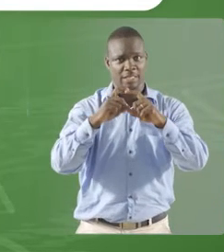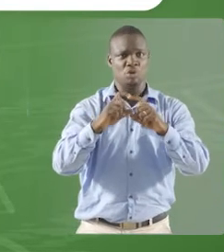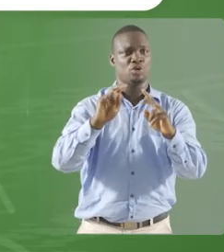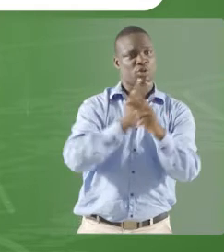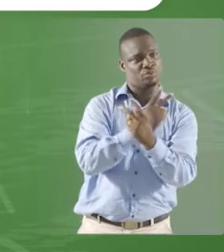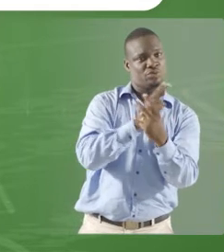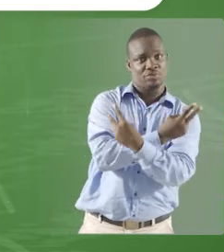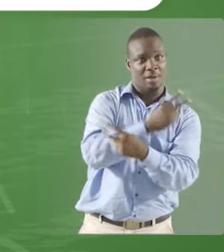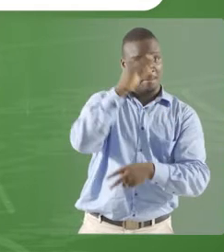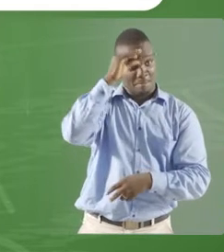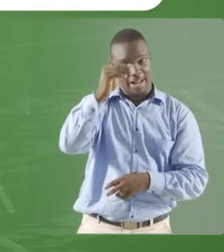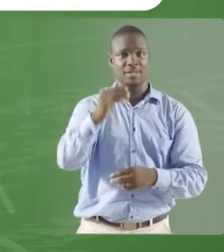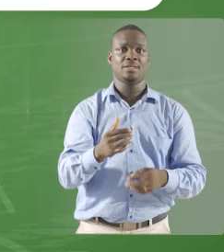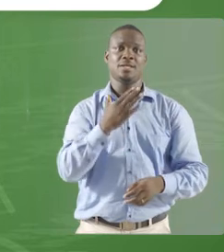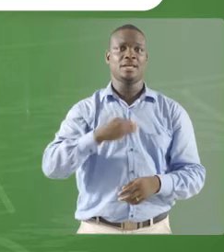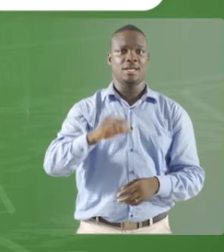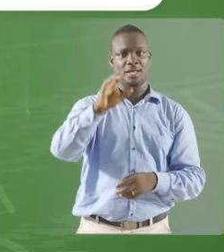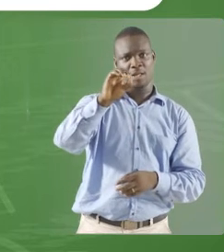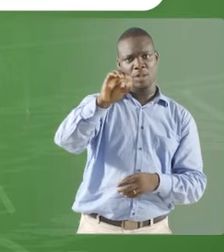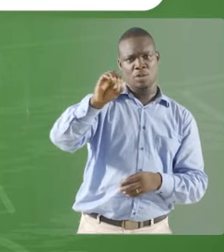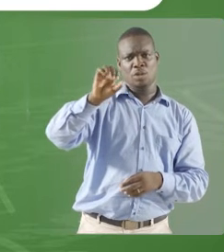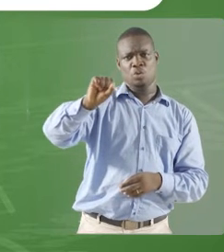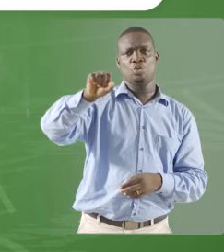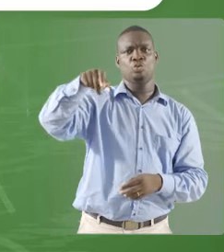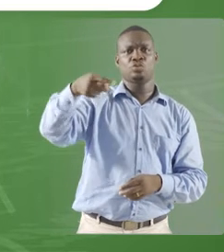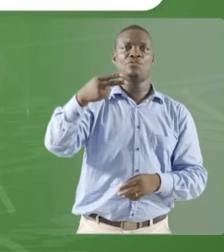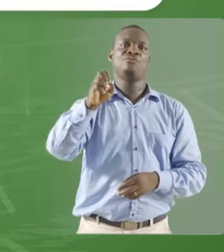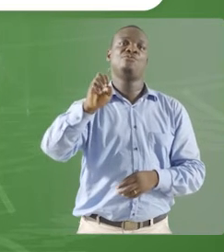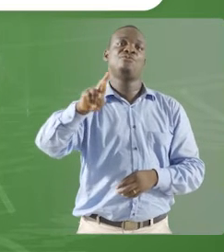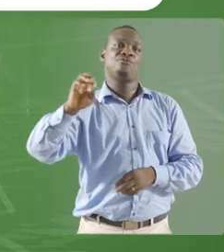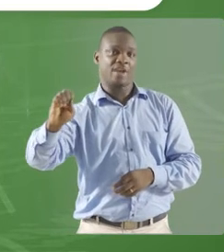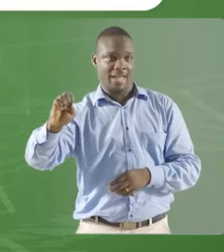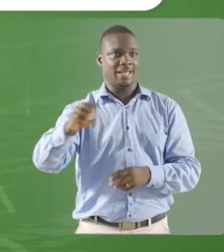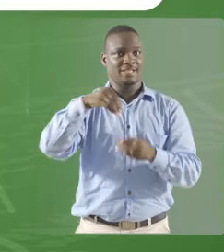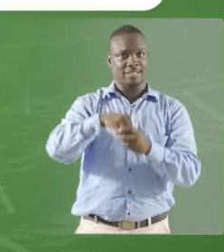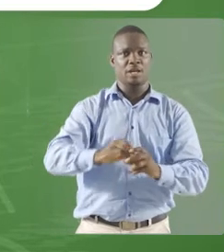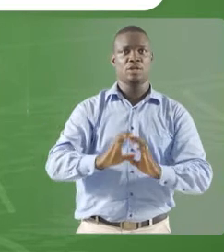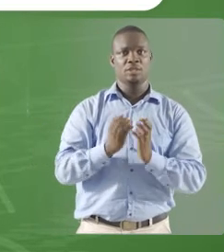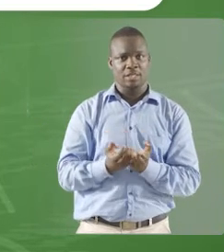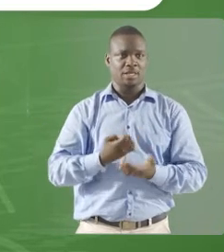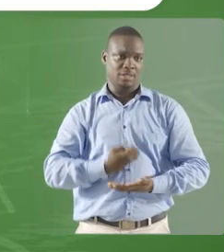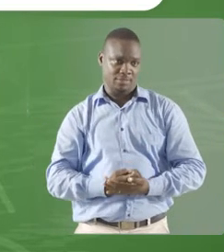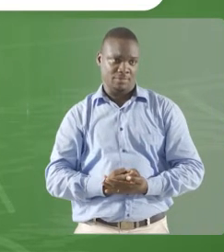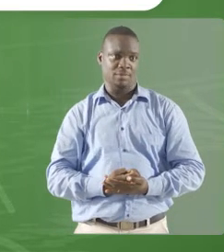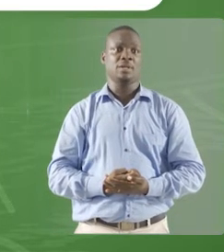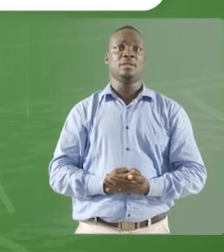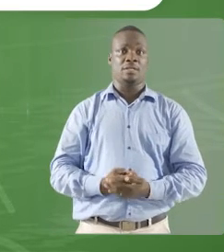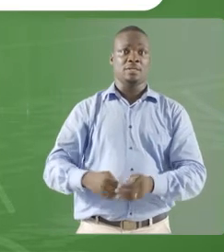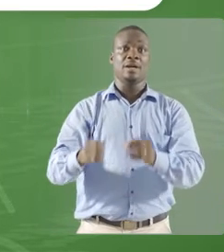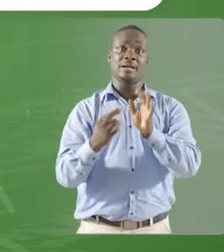cellule reproductrice mâle et que l'oosphère contenu dans le sac embryonnaire, l'ensemble dans